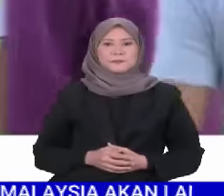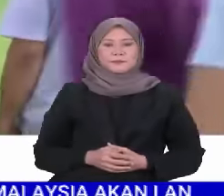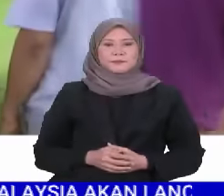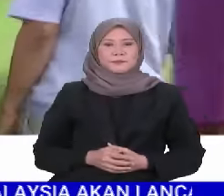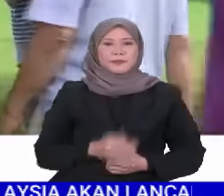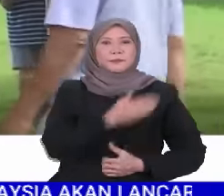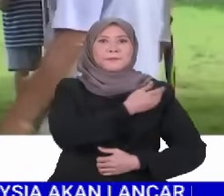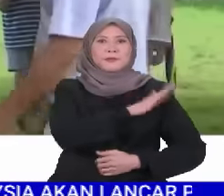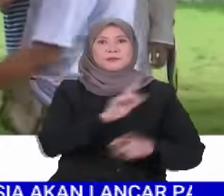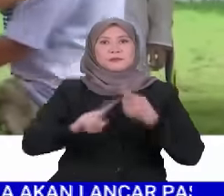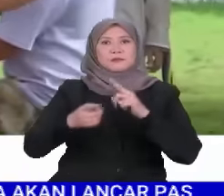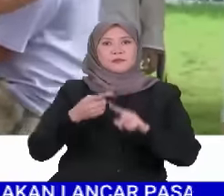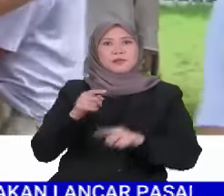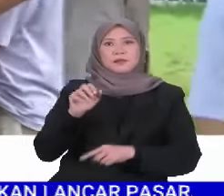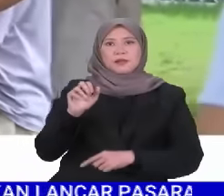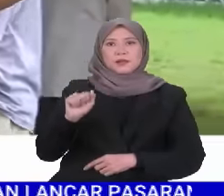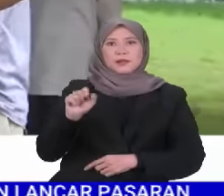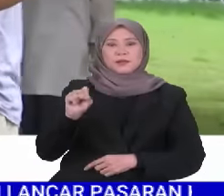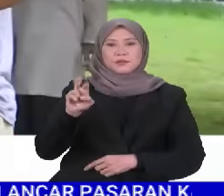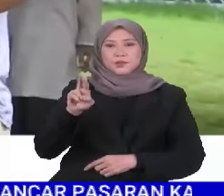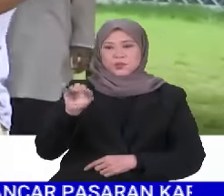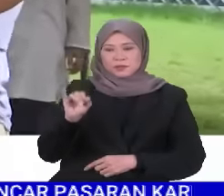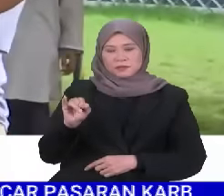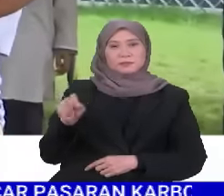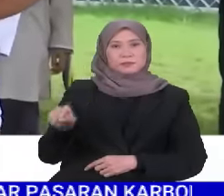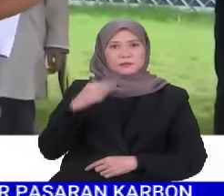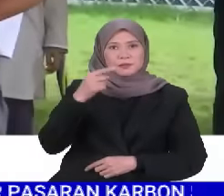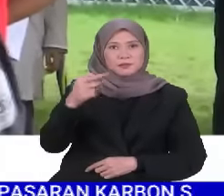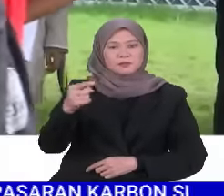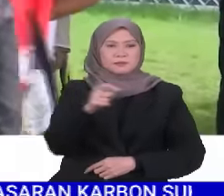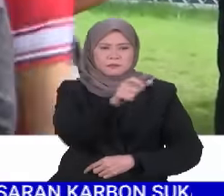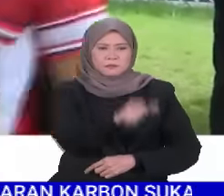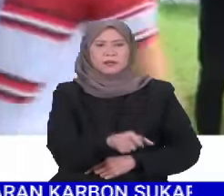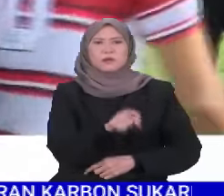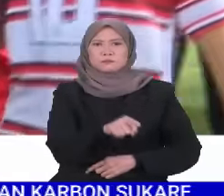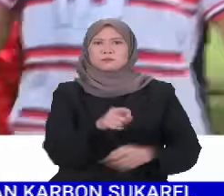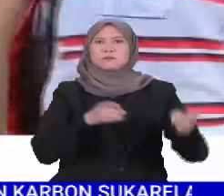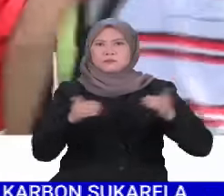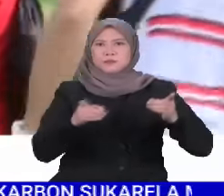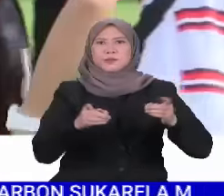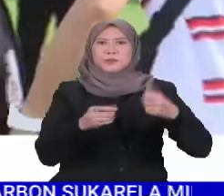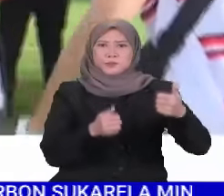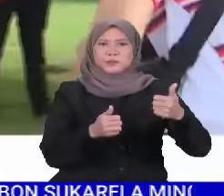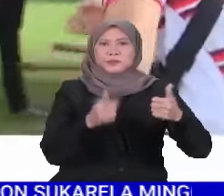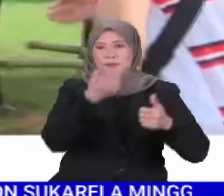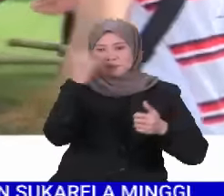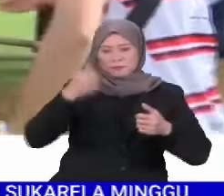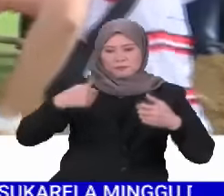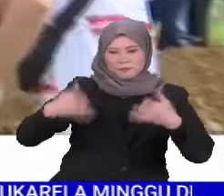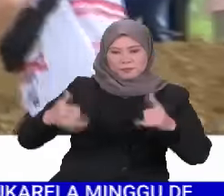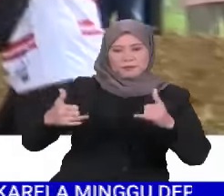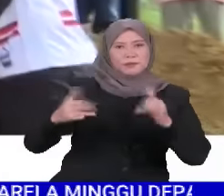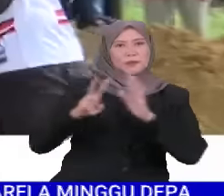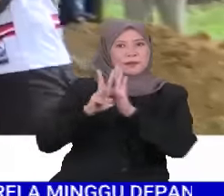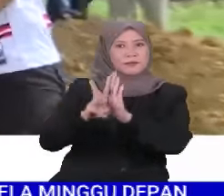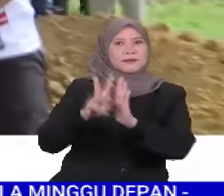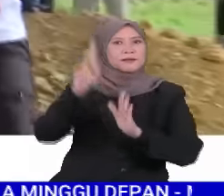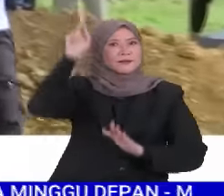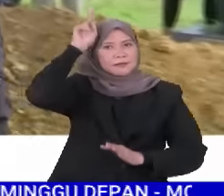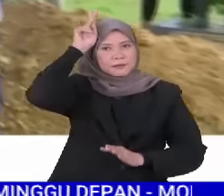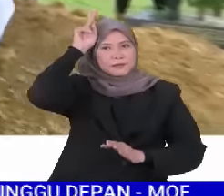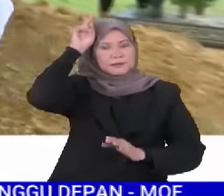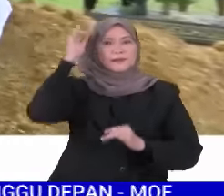bekas rekan sepasukan Mama Asri Husein pula berkata Aulia HAM sangat berdisiplin ketika mereka beraksi mewakili Kelantan